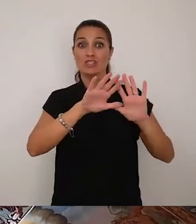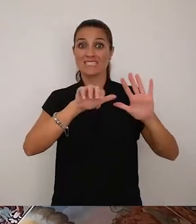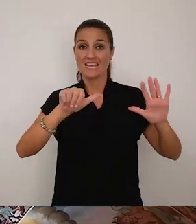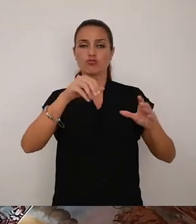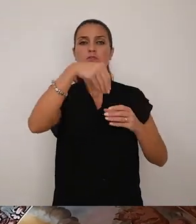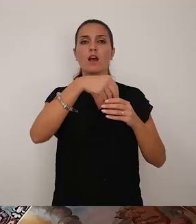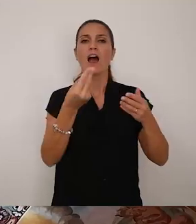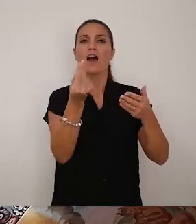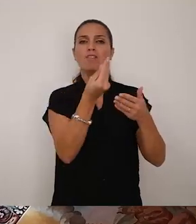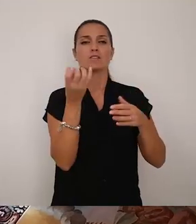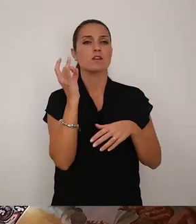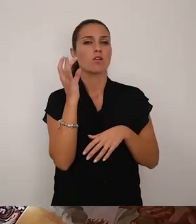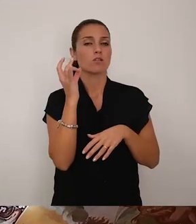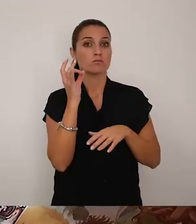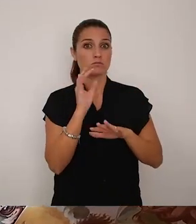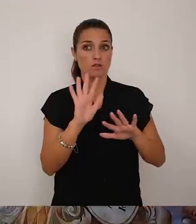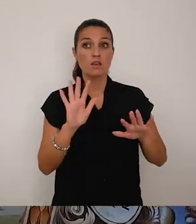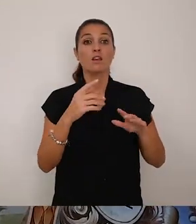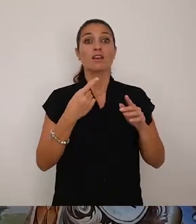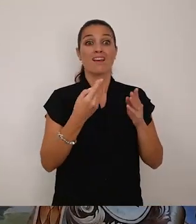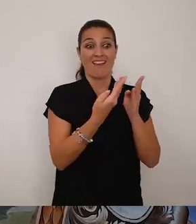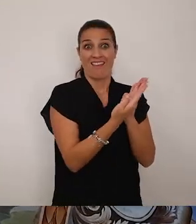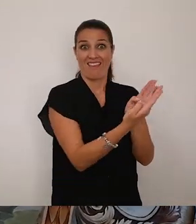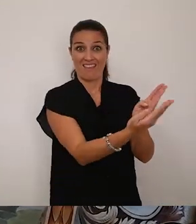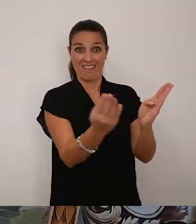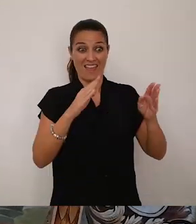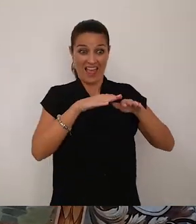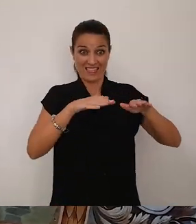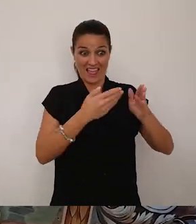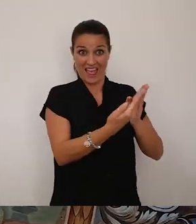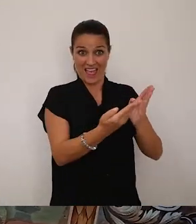pregiati affreschi, realizzati nell'abside da Bernardino Greco.